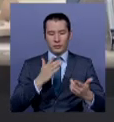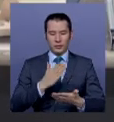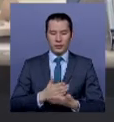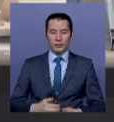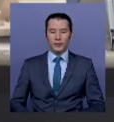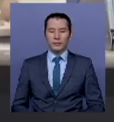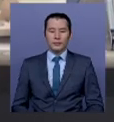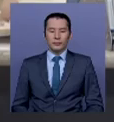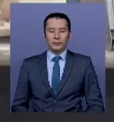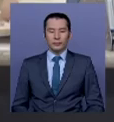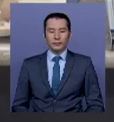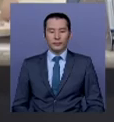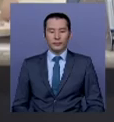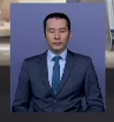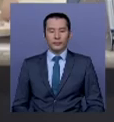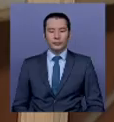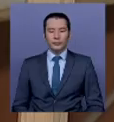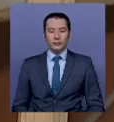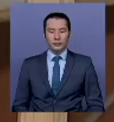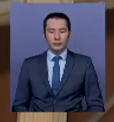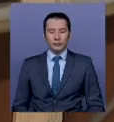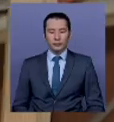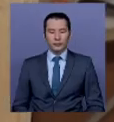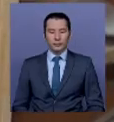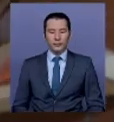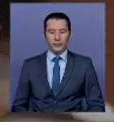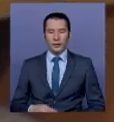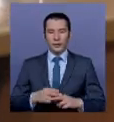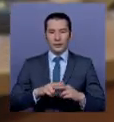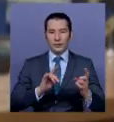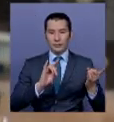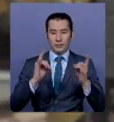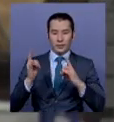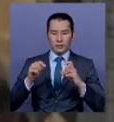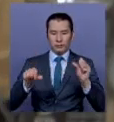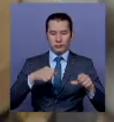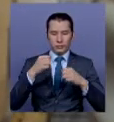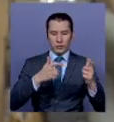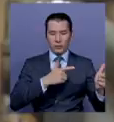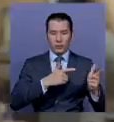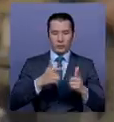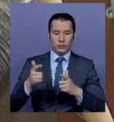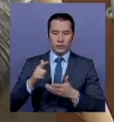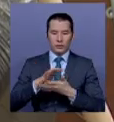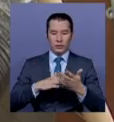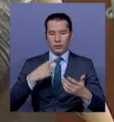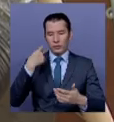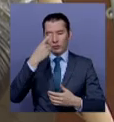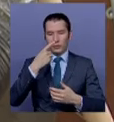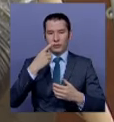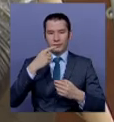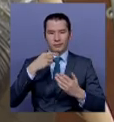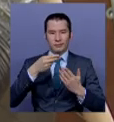жасаса, енді бірі оны сылаумен айналысып тегістеп шығады. Ал қуыршақ дайындау шебері соңғы қадам жасап, олардың бетін акрил бояуымен